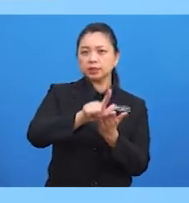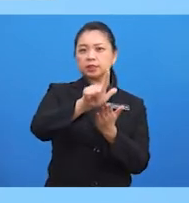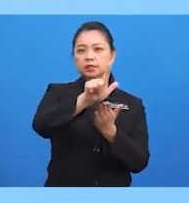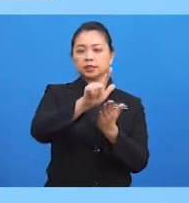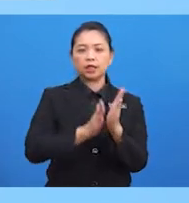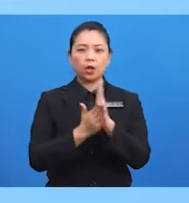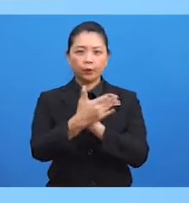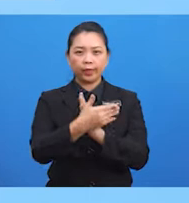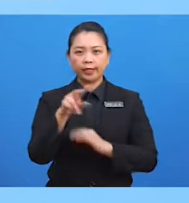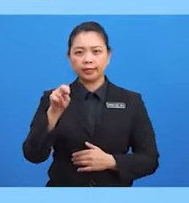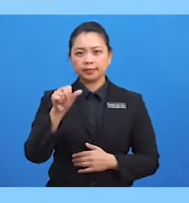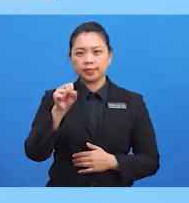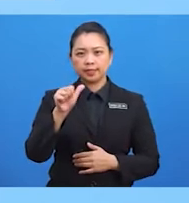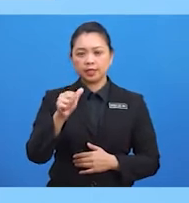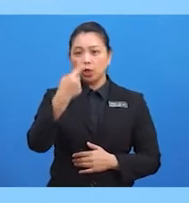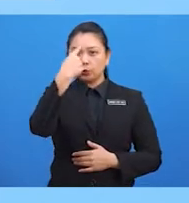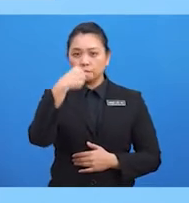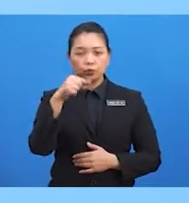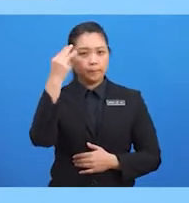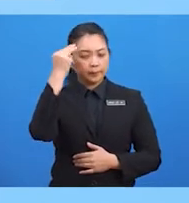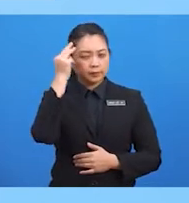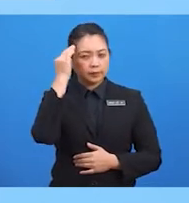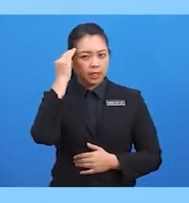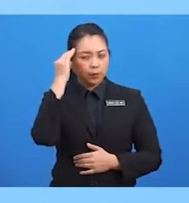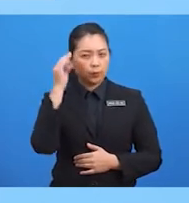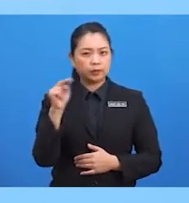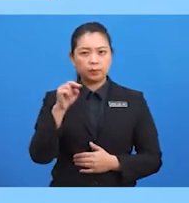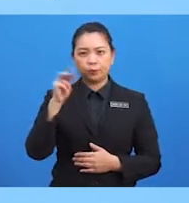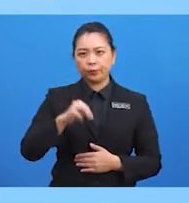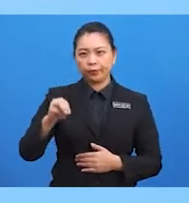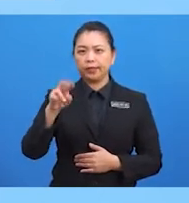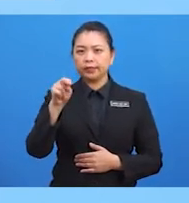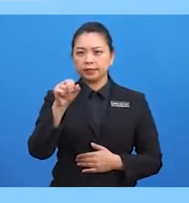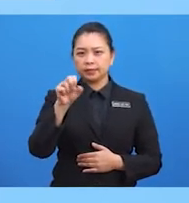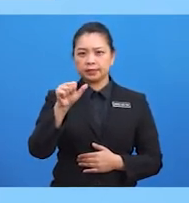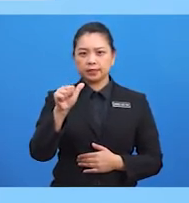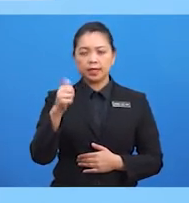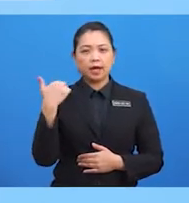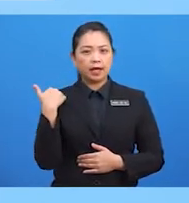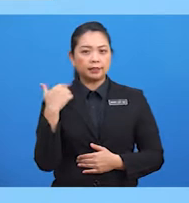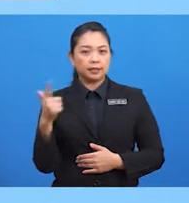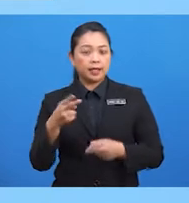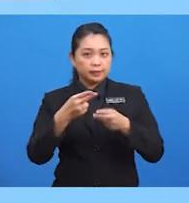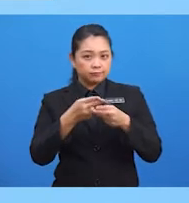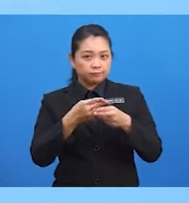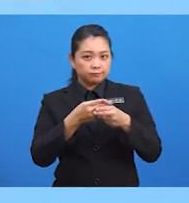NASA. Untuk pengetahuan murid-murid, NASA adalah singkatan